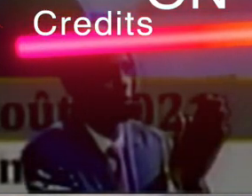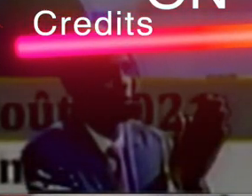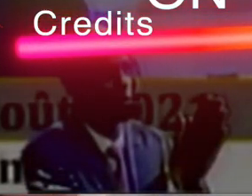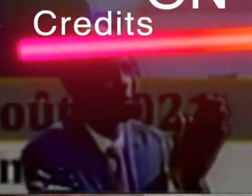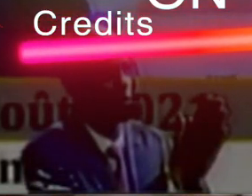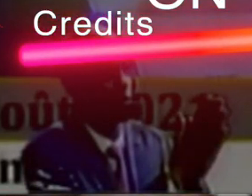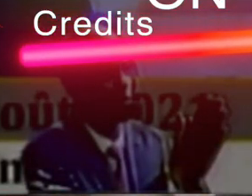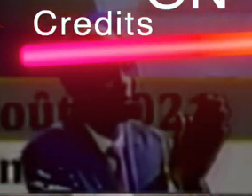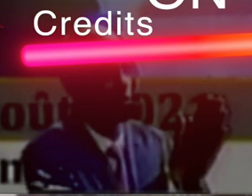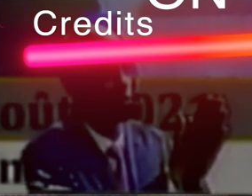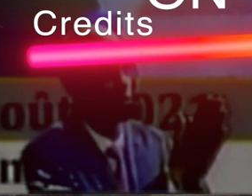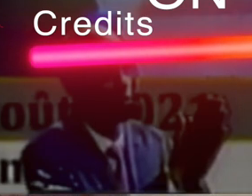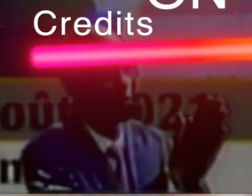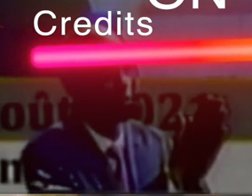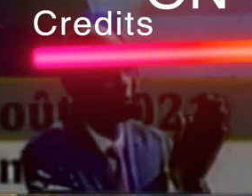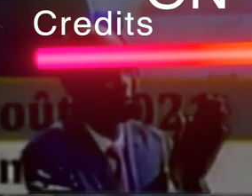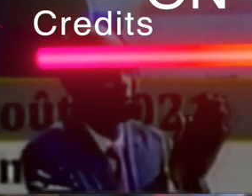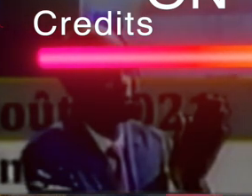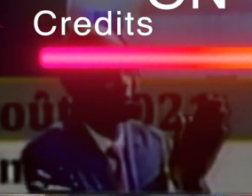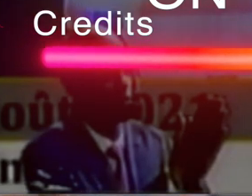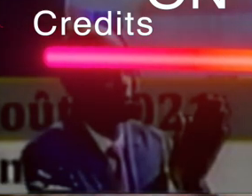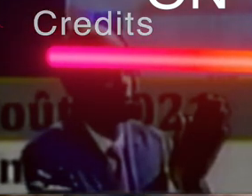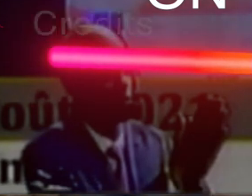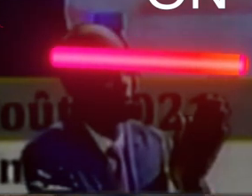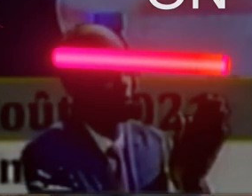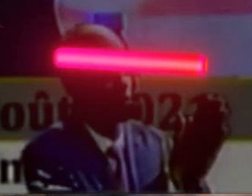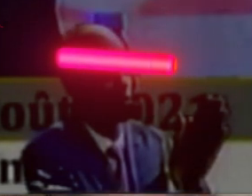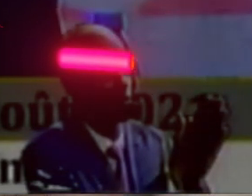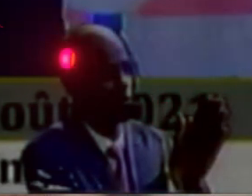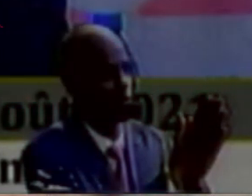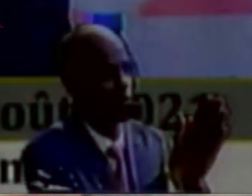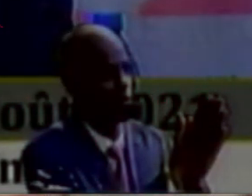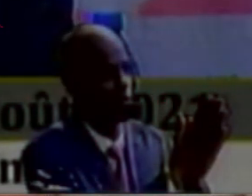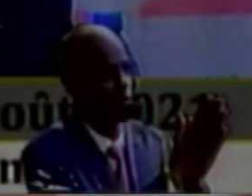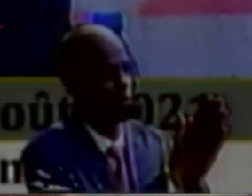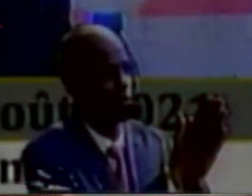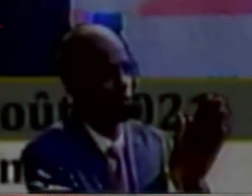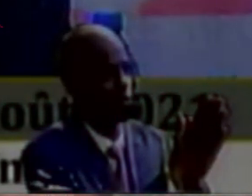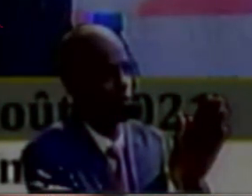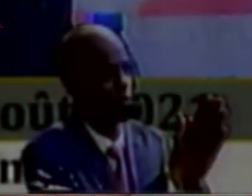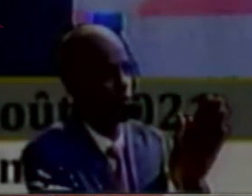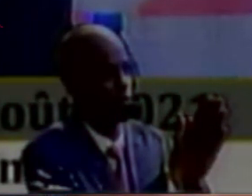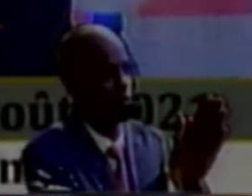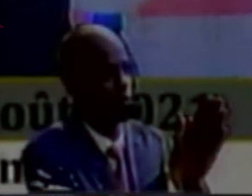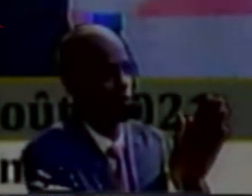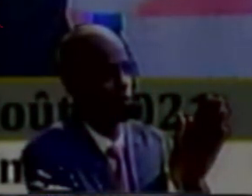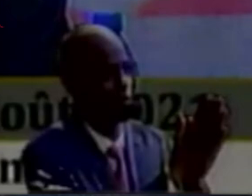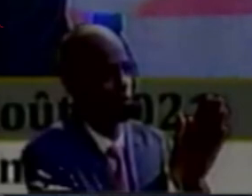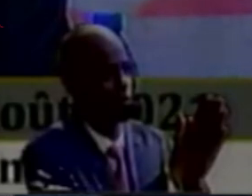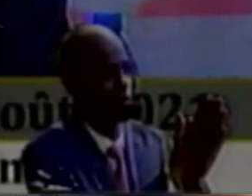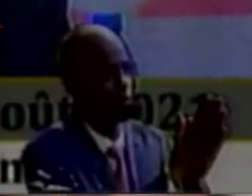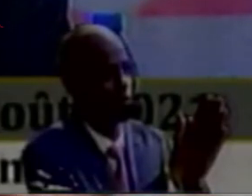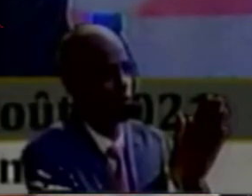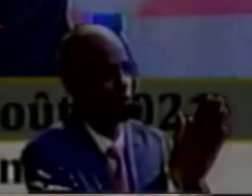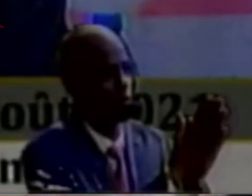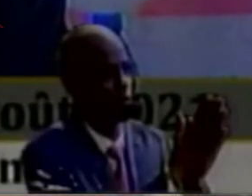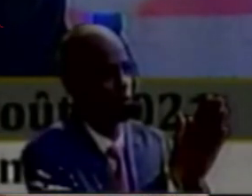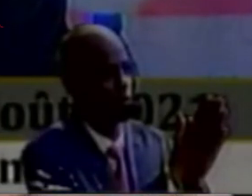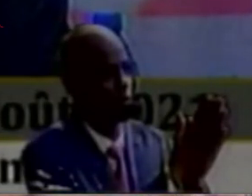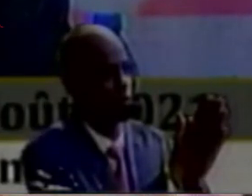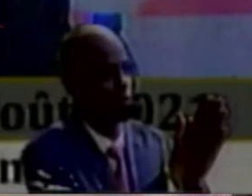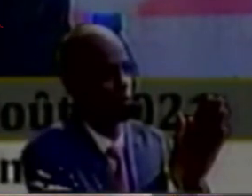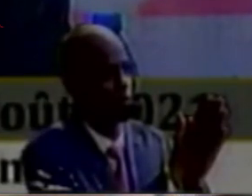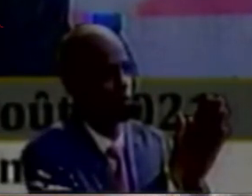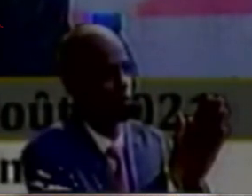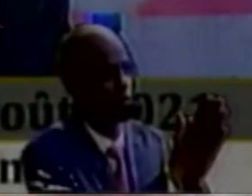Mesdames, Messieurs, je veux rappeler au comité de pilotage technique que la région du Sud a besoin